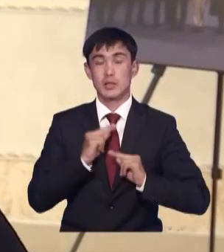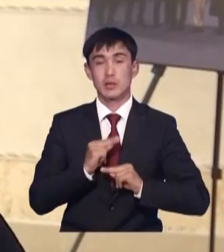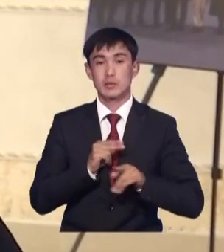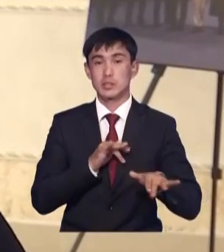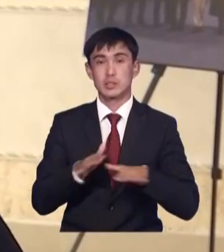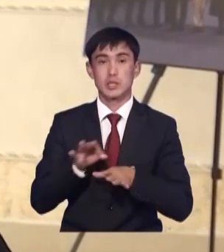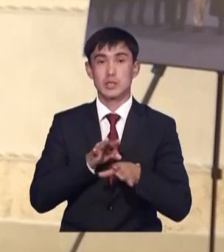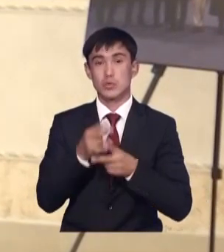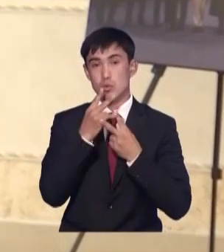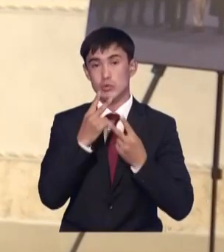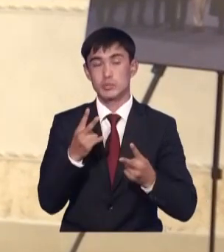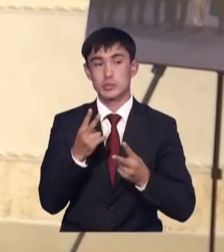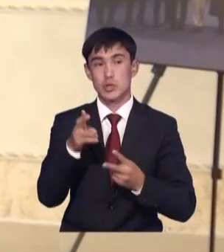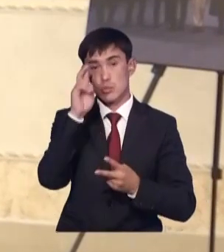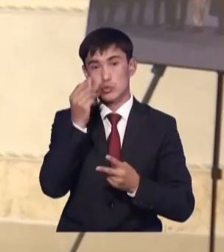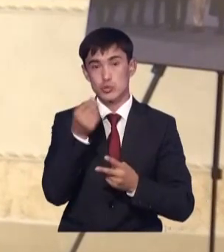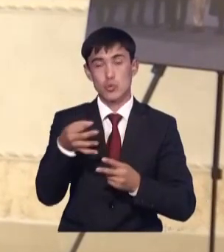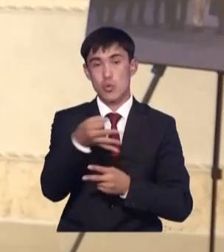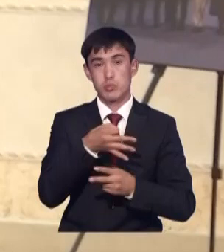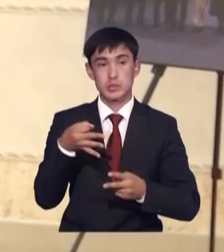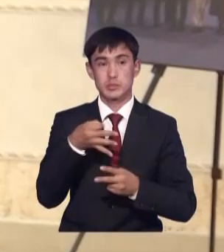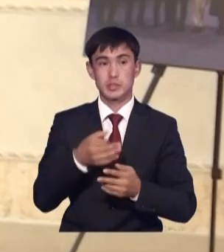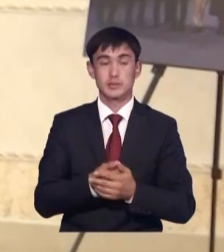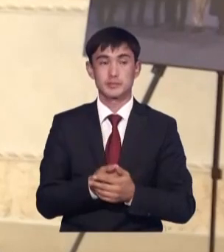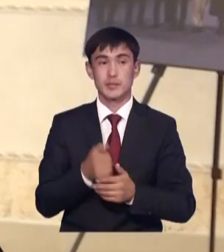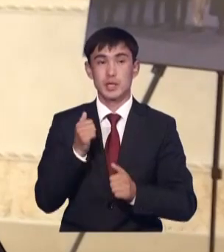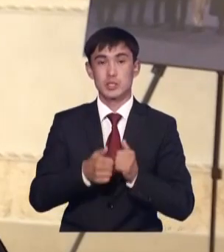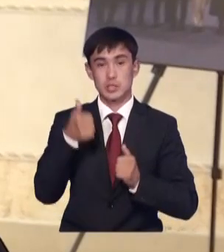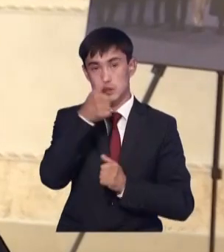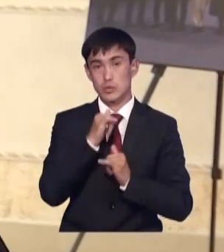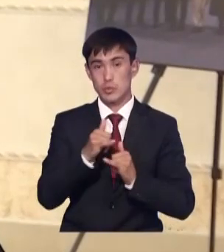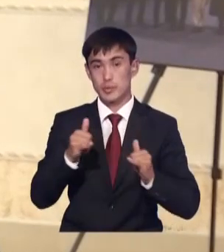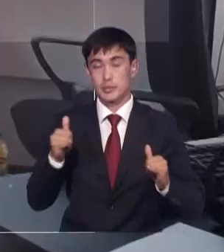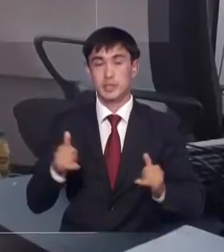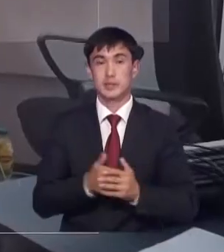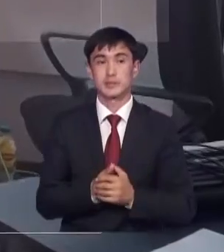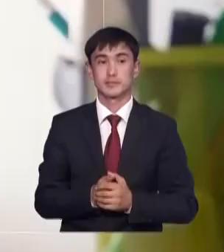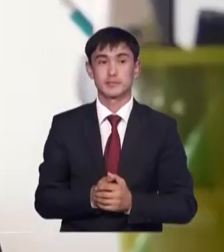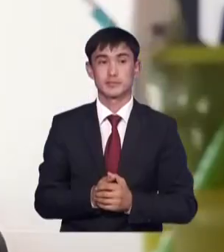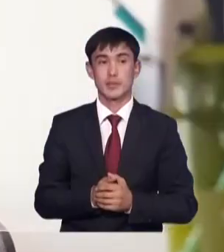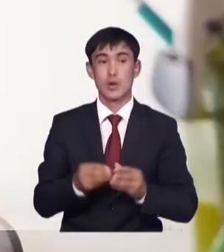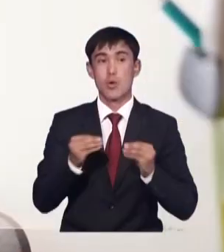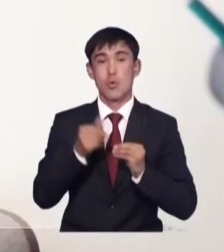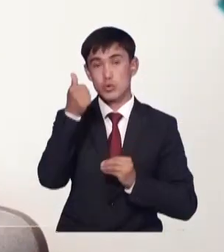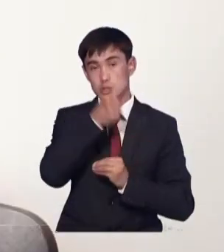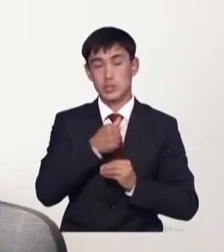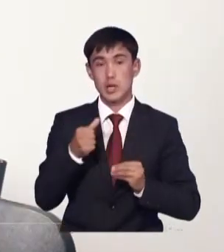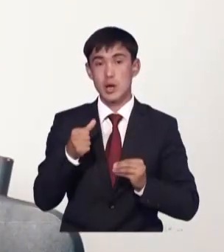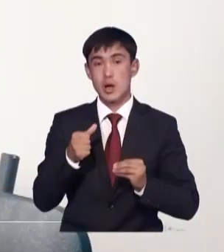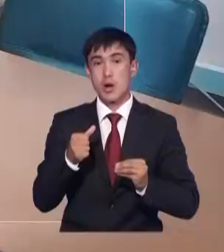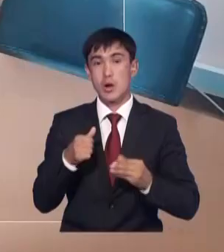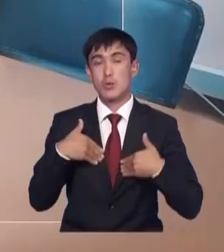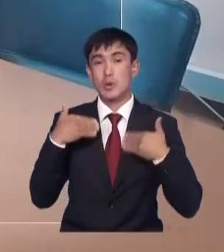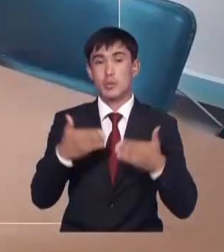істері арқылы біз көріп отырмыз бюджетіміздің, облысымыздың жылдан жылға көбейіп келе жатқанын. 10 жылдықта қошеметке